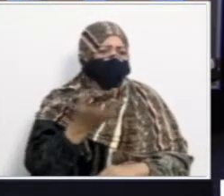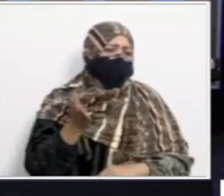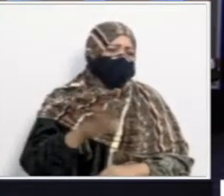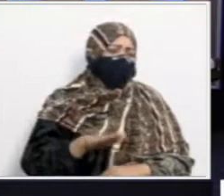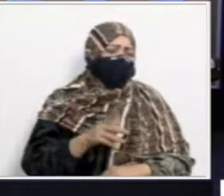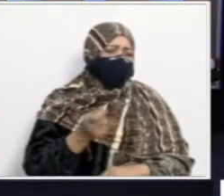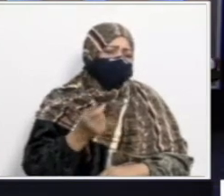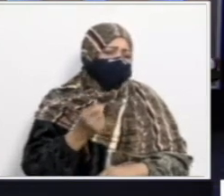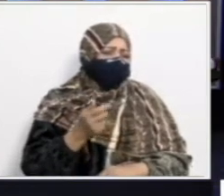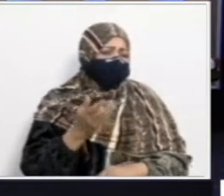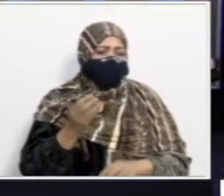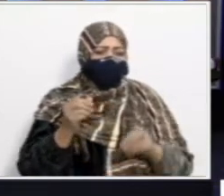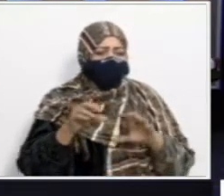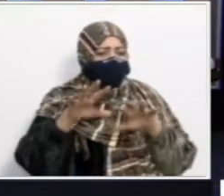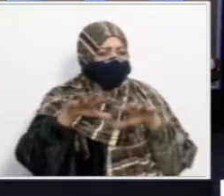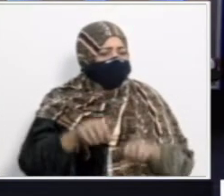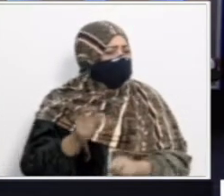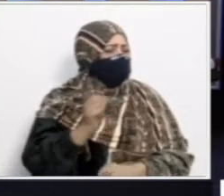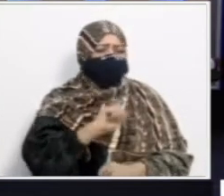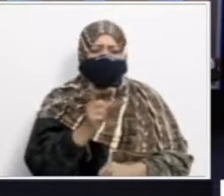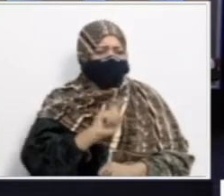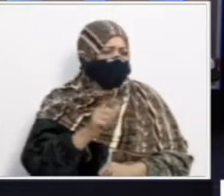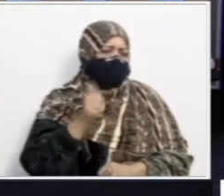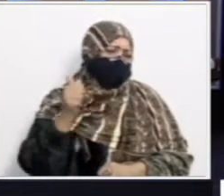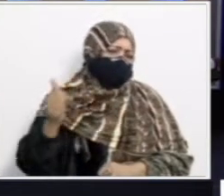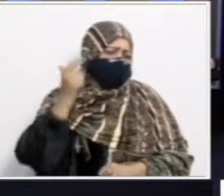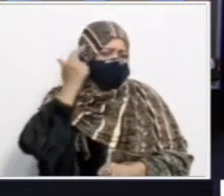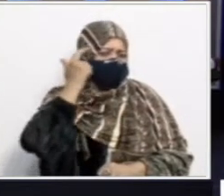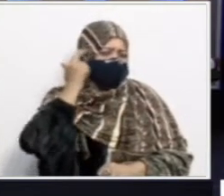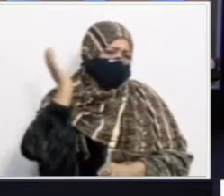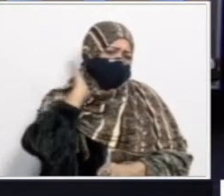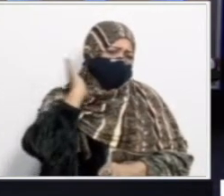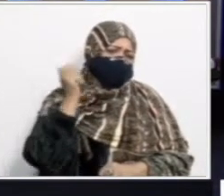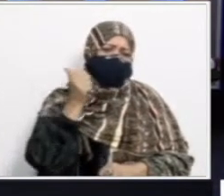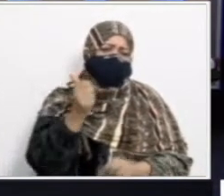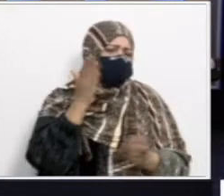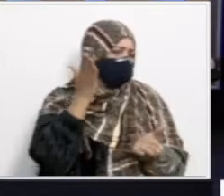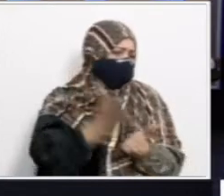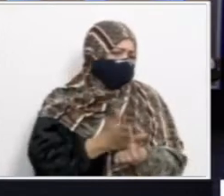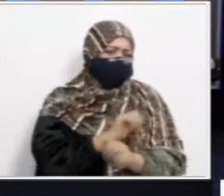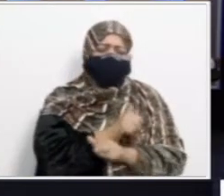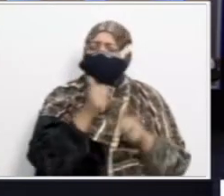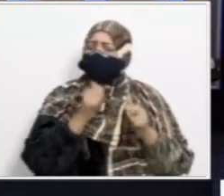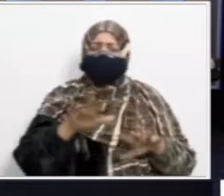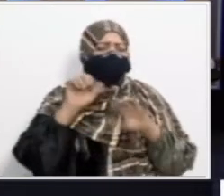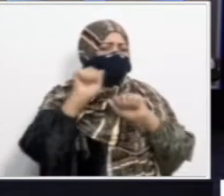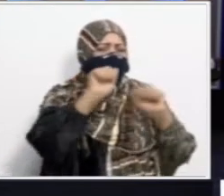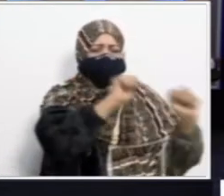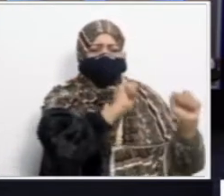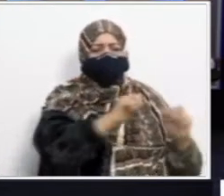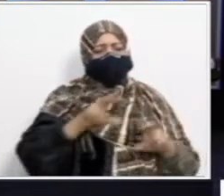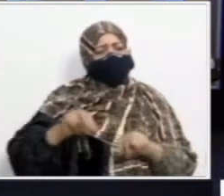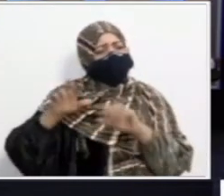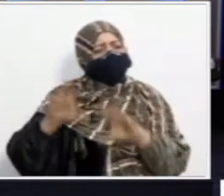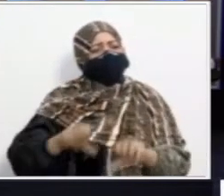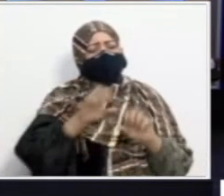شيخي، لا هو للامانه اعطونا هذا اخذ حقه تمام، امورنا بشرف الكبار المدينه يعني كبار